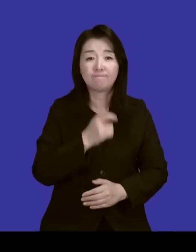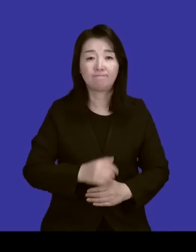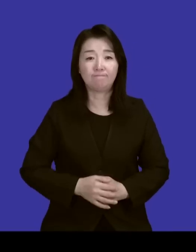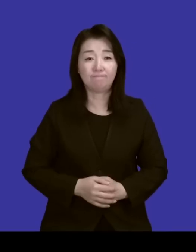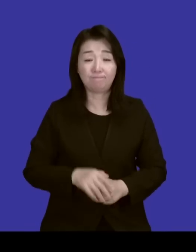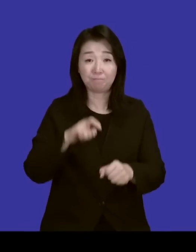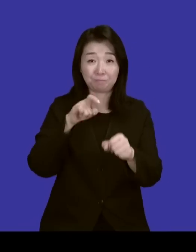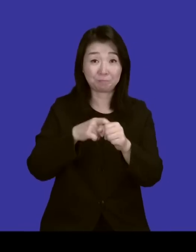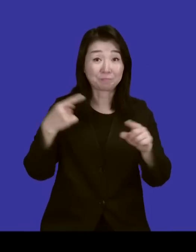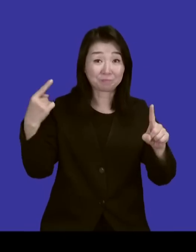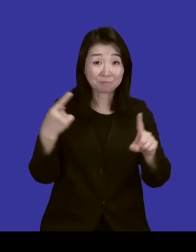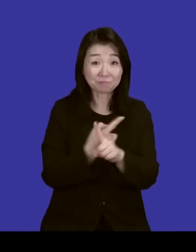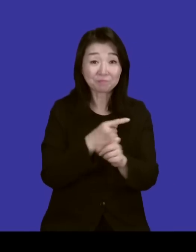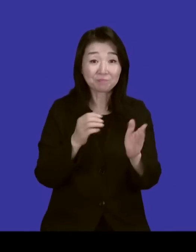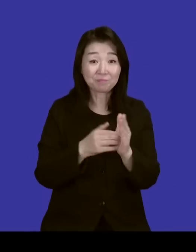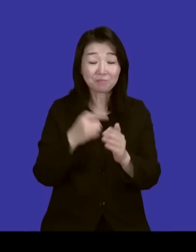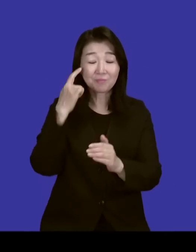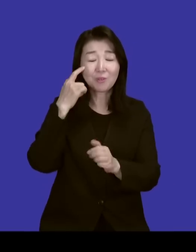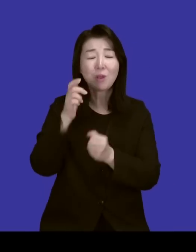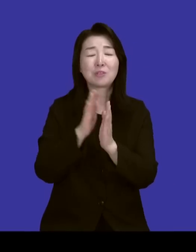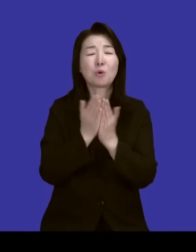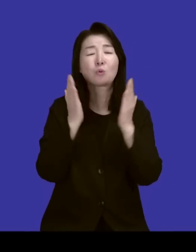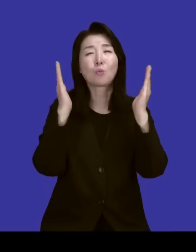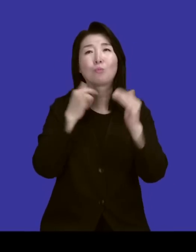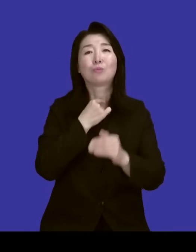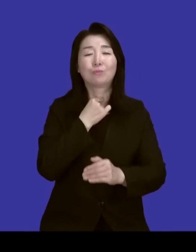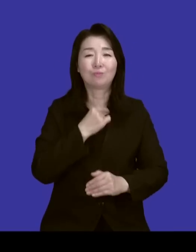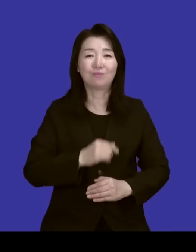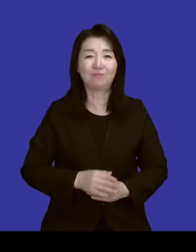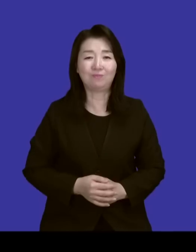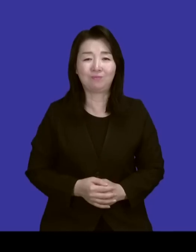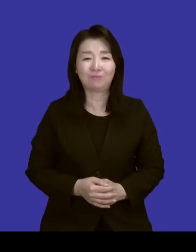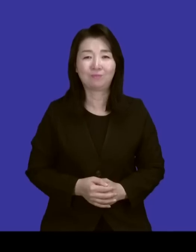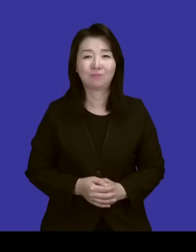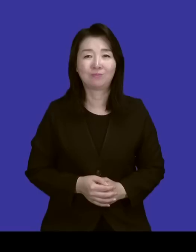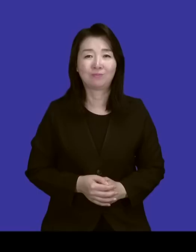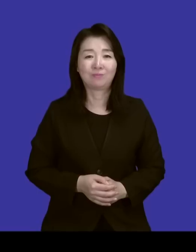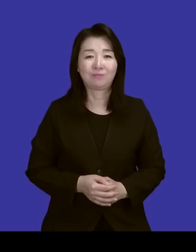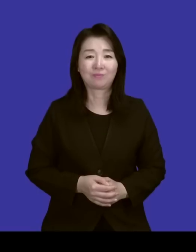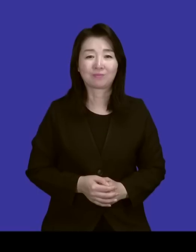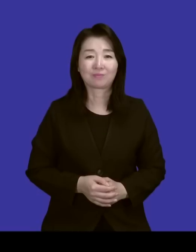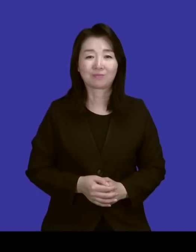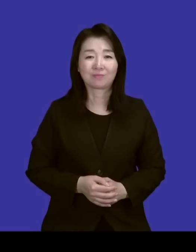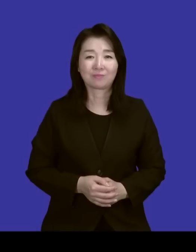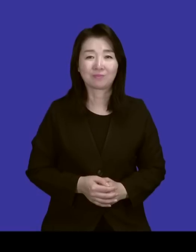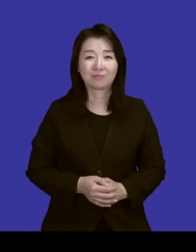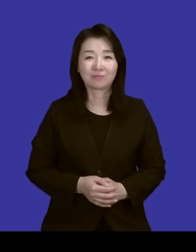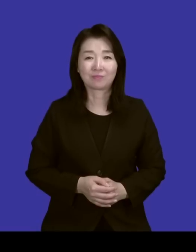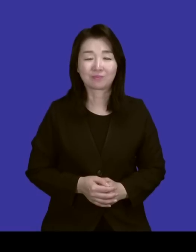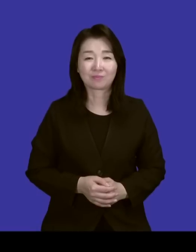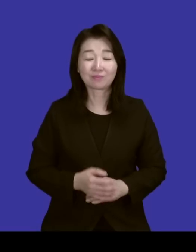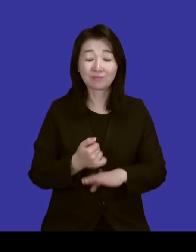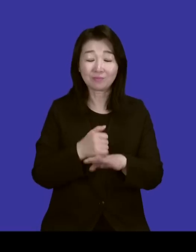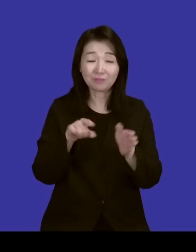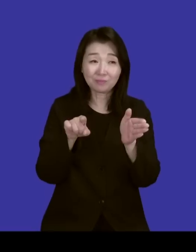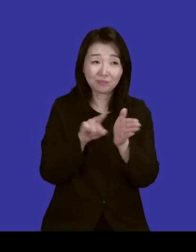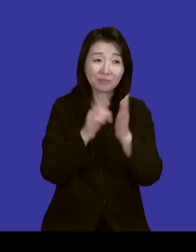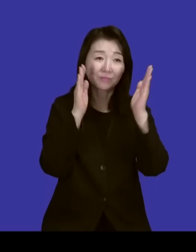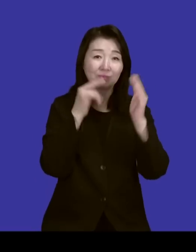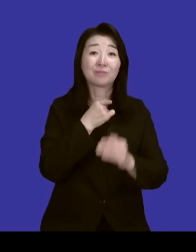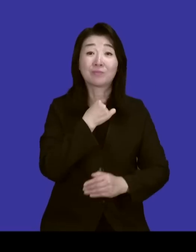목표가 바뀌었네요. 근데 성경 공부하고 싶은 거예요. 너무너무. 그래서 신학을 공부하고